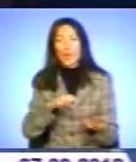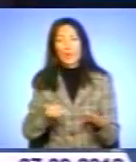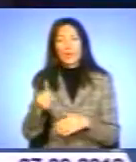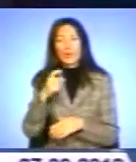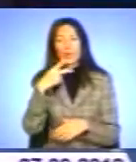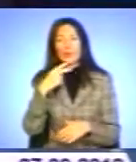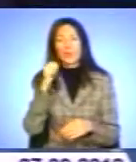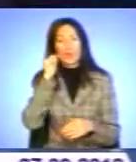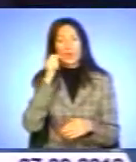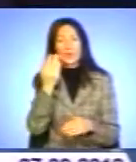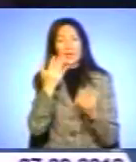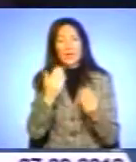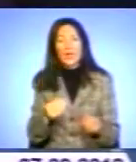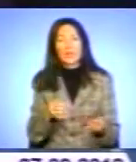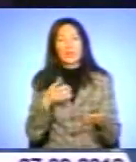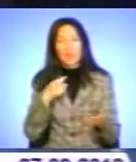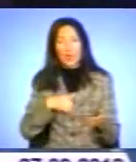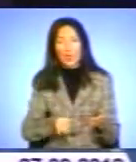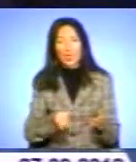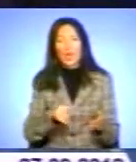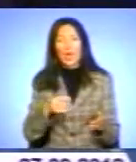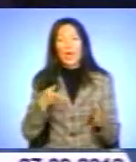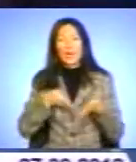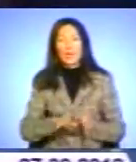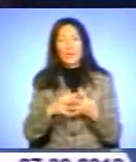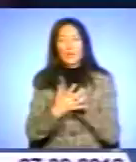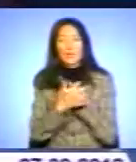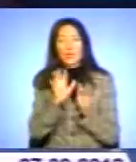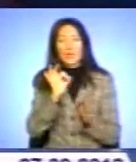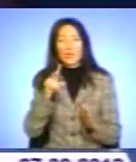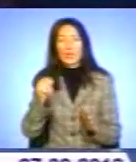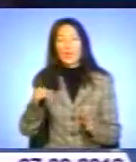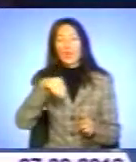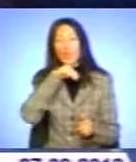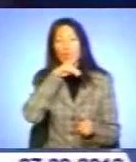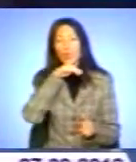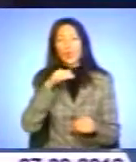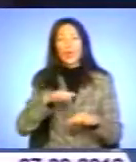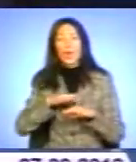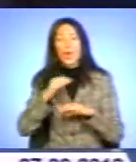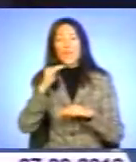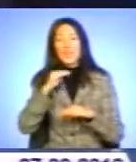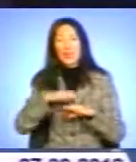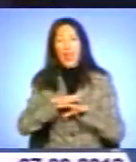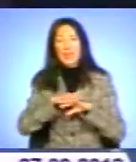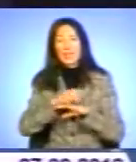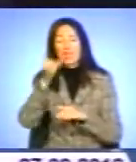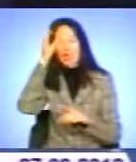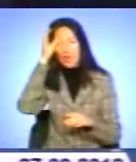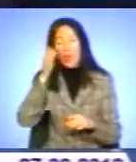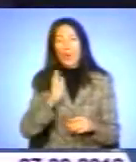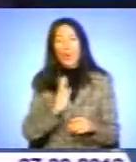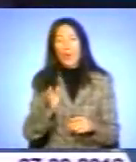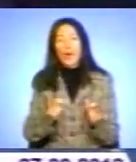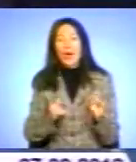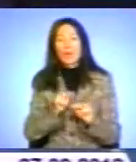його народження. Виходцеві селянської сім'ї з Волині доктору фізико-математичних наук Михайлові Кравчуку судилося стати